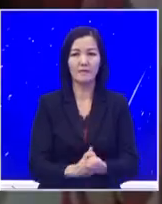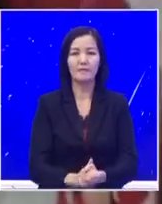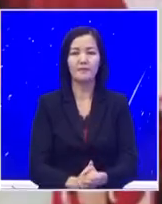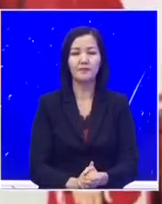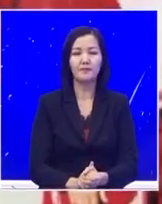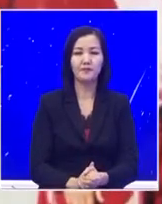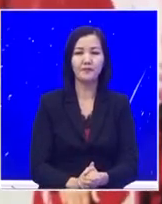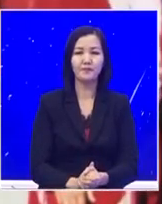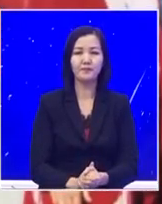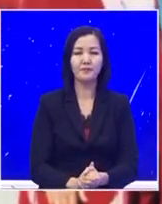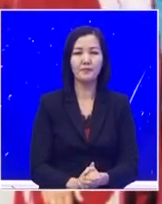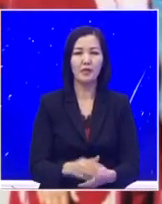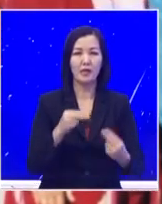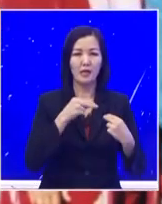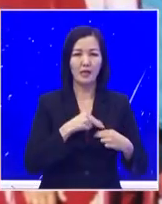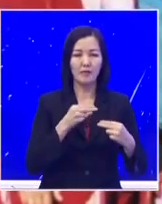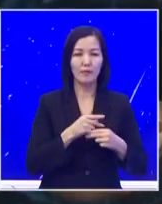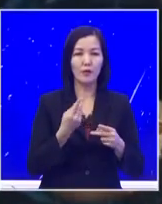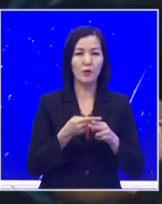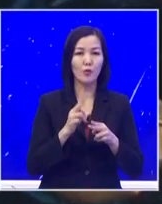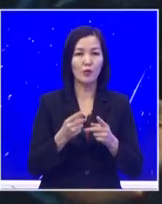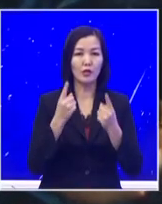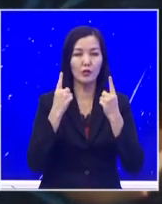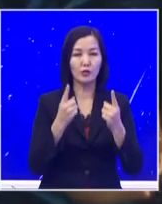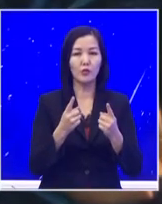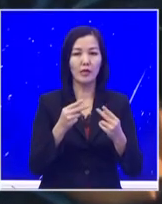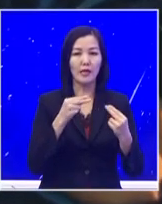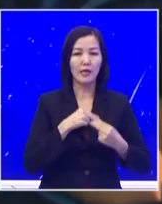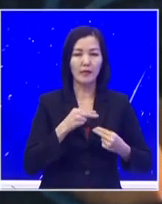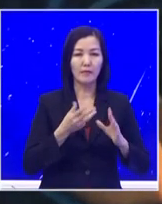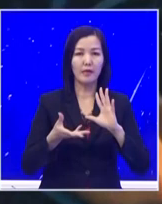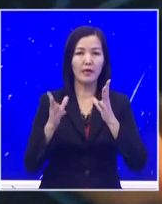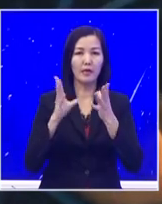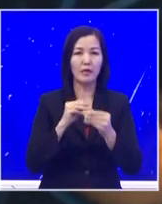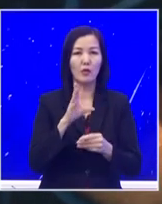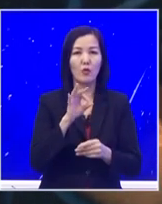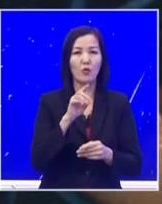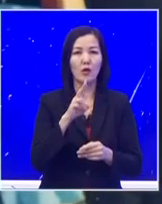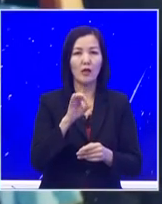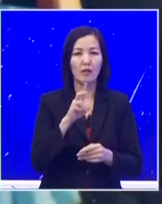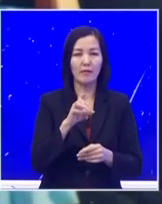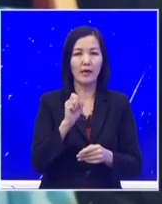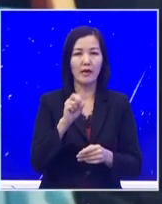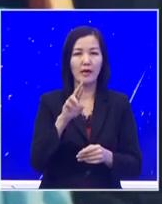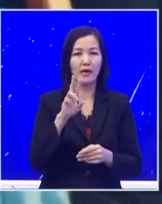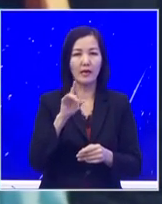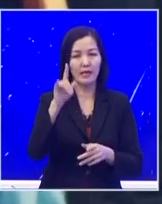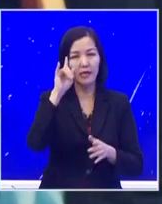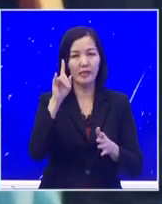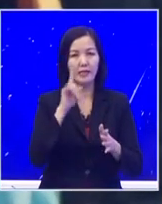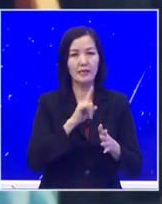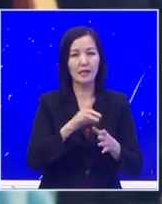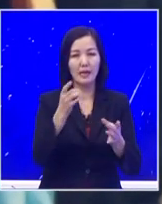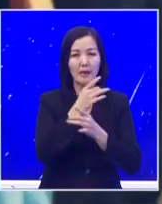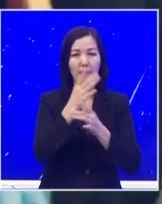болады. Олардың еңбегі өте зор. Еңбегіне қарай өнбегі. Оралбай Аян Мұхамедиевтар Қазақстан Республикасының